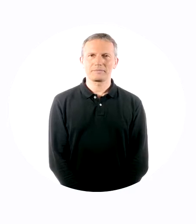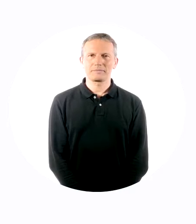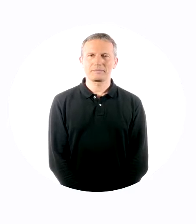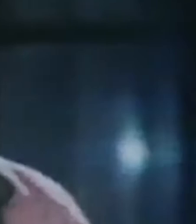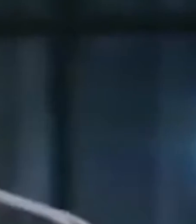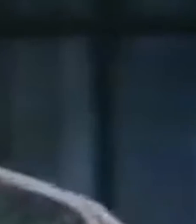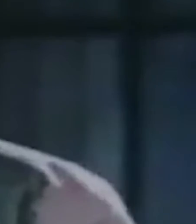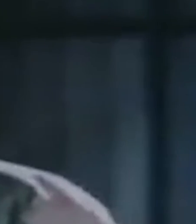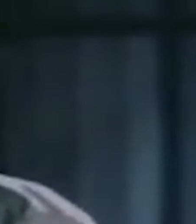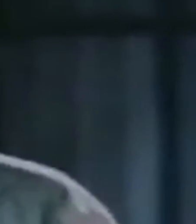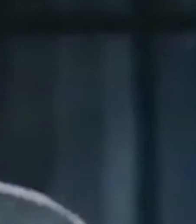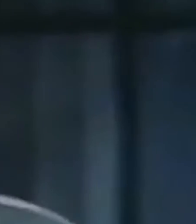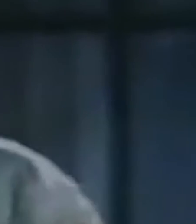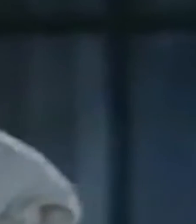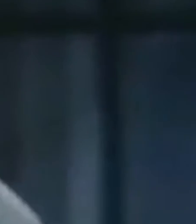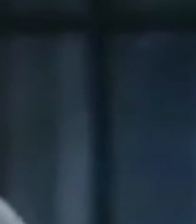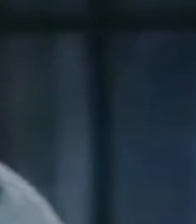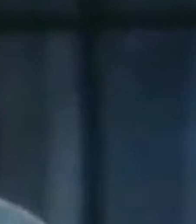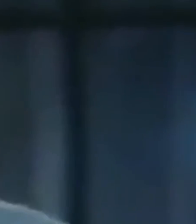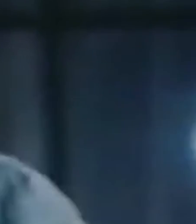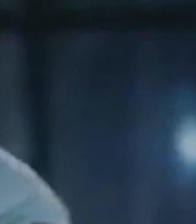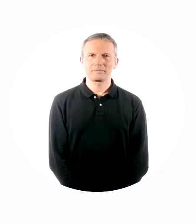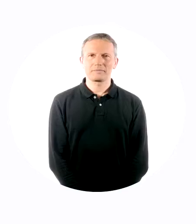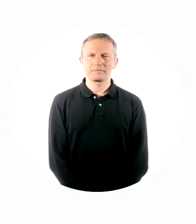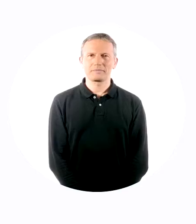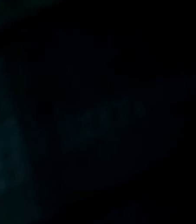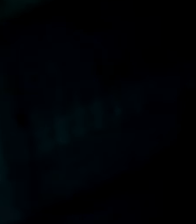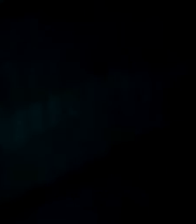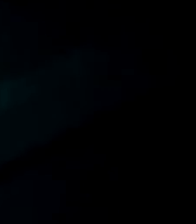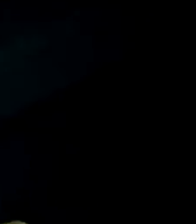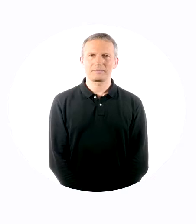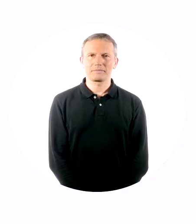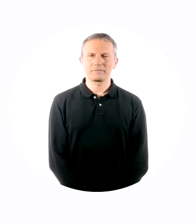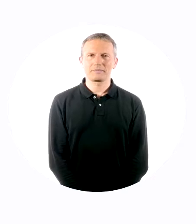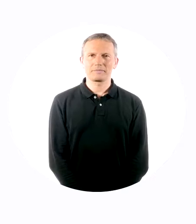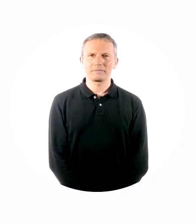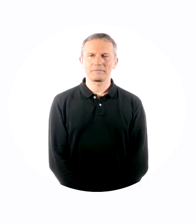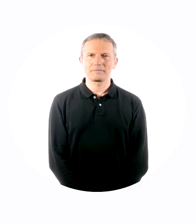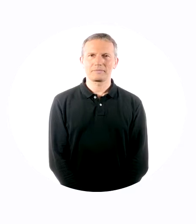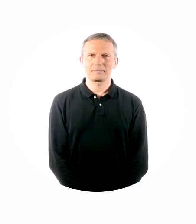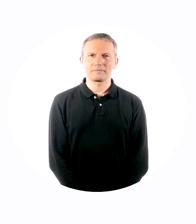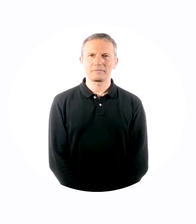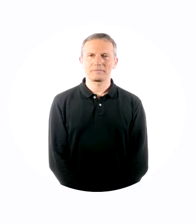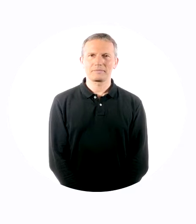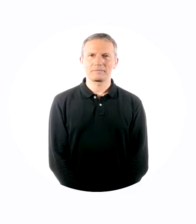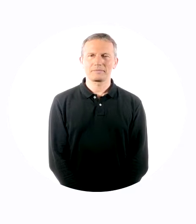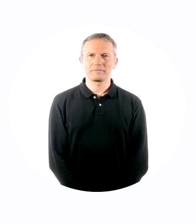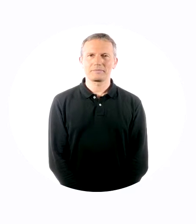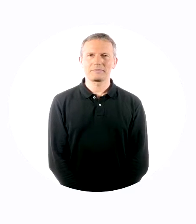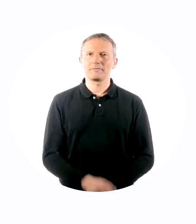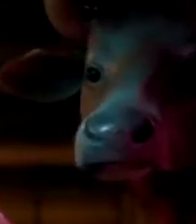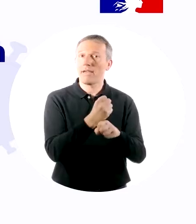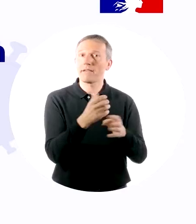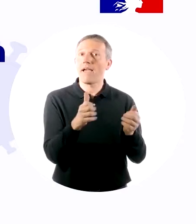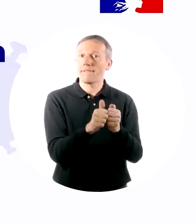Muni d'une attestation. Dans les rues qui se tassent. Faut pas commencer le Corona. Et si tu le fais,